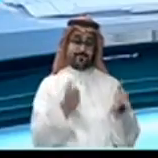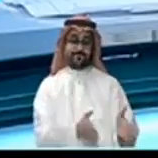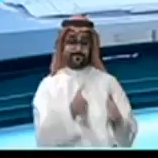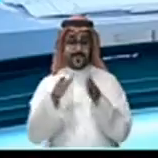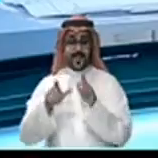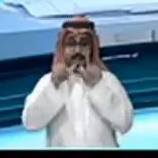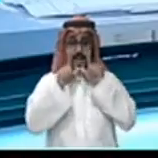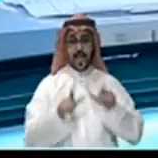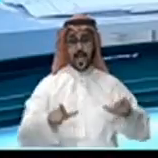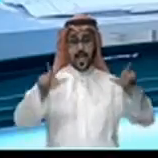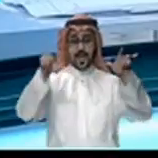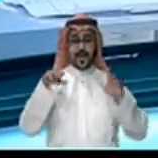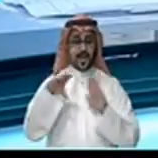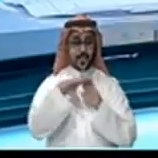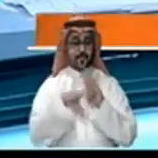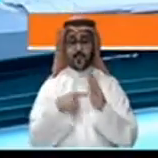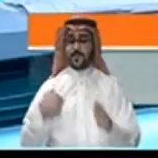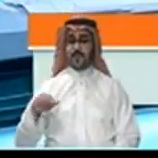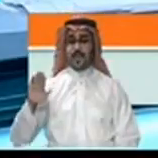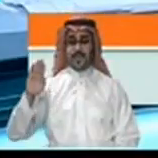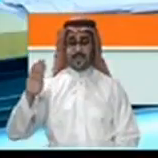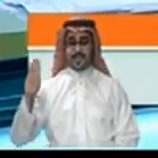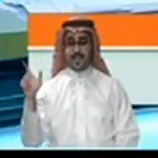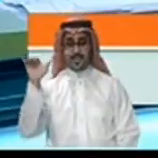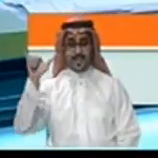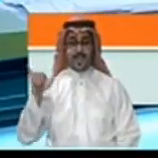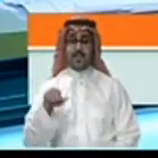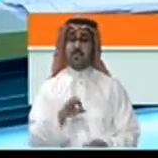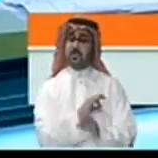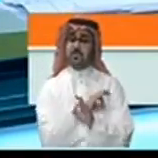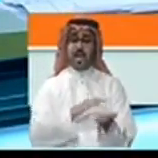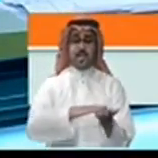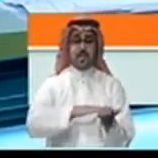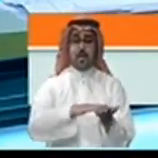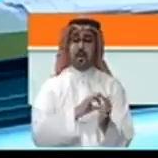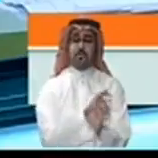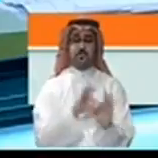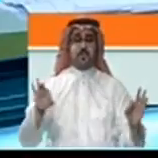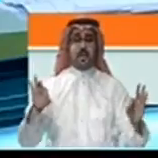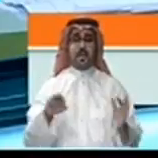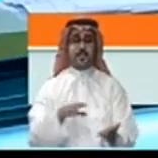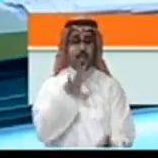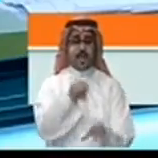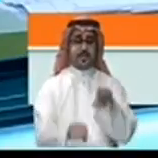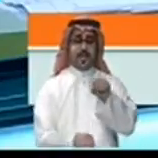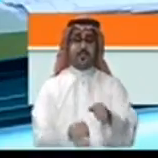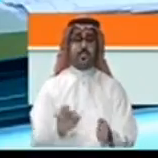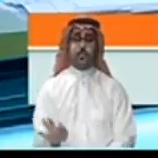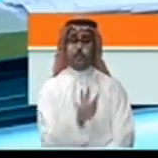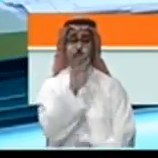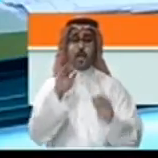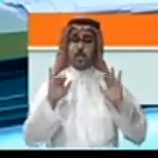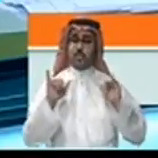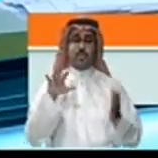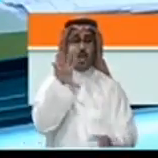أعلن برنامج سكني التابع لوزارة الإسكان عن اكتمال حجز الأراضي المجانية في مخطط عسفان السكني شمال محافظة جدة